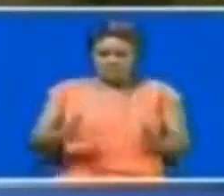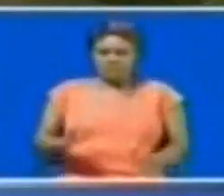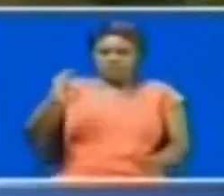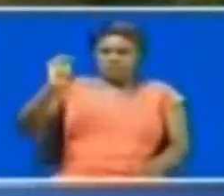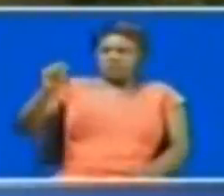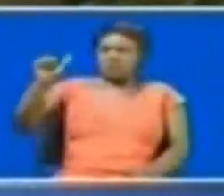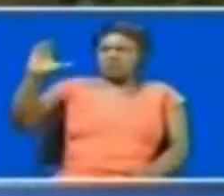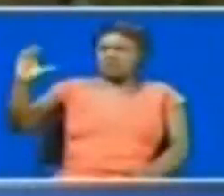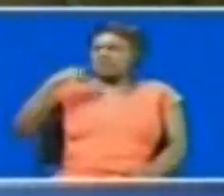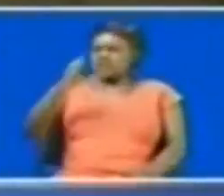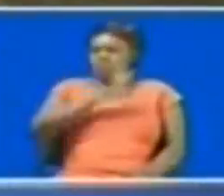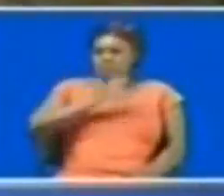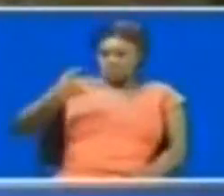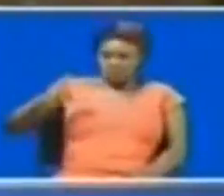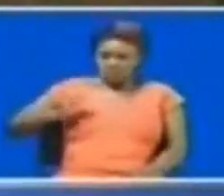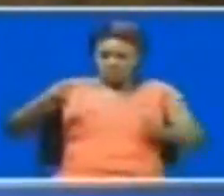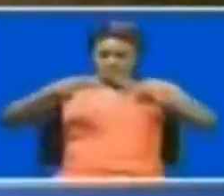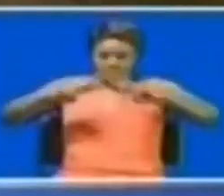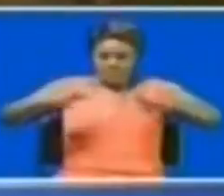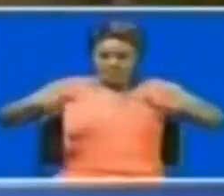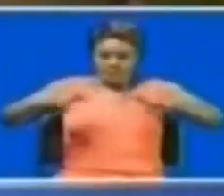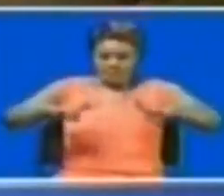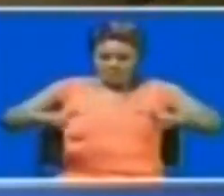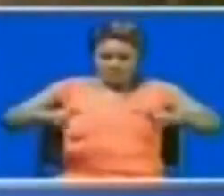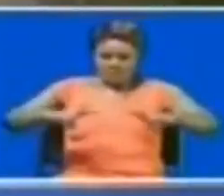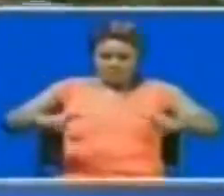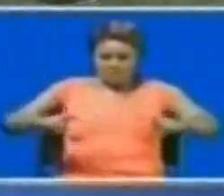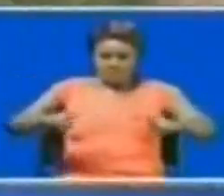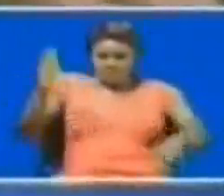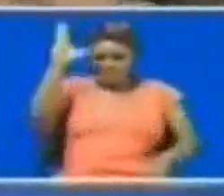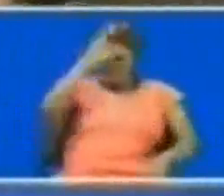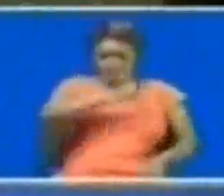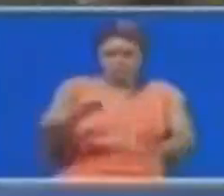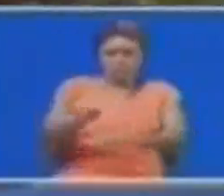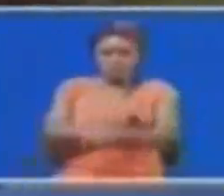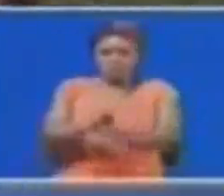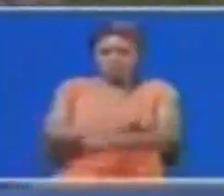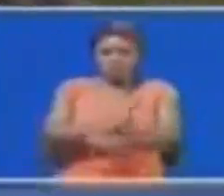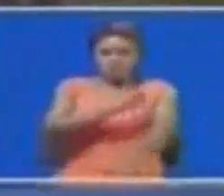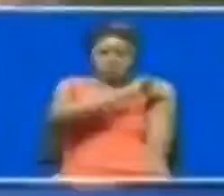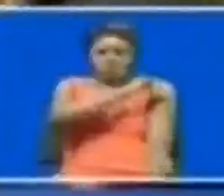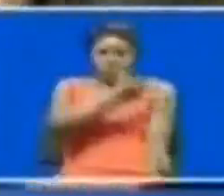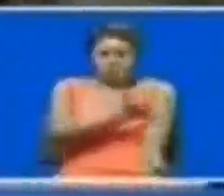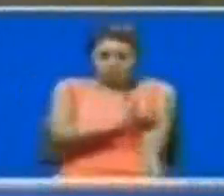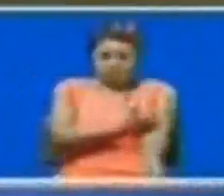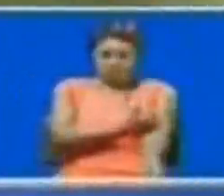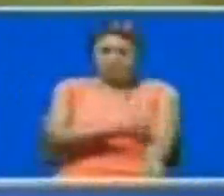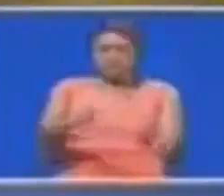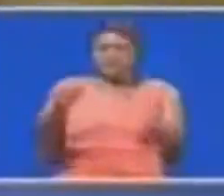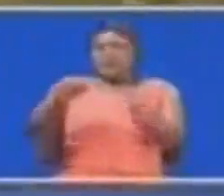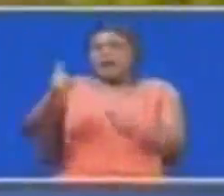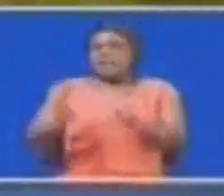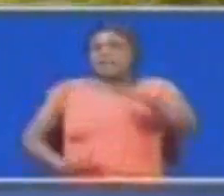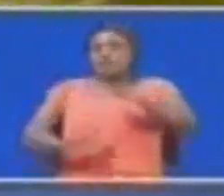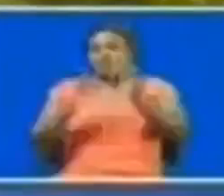Halake Wako amesema tume hiyo imekuwa ikifanya uchunguzi kuhusu madai ya matumizi mabaya ya mamlaka. Maafisa wengine